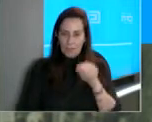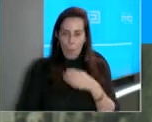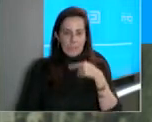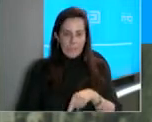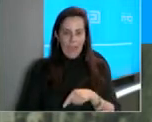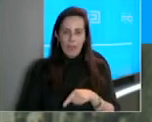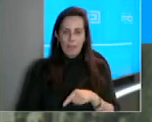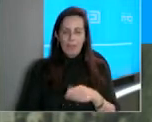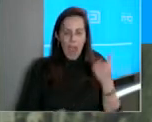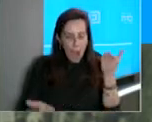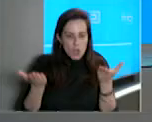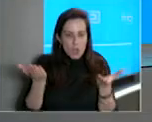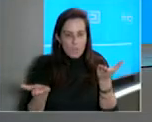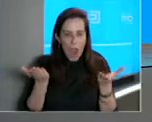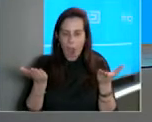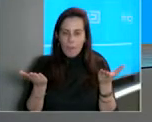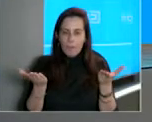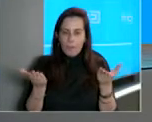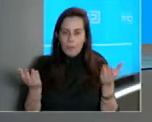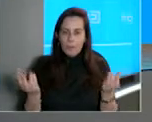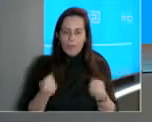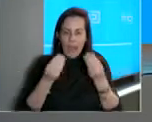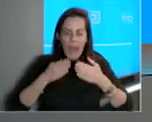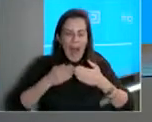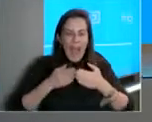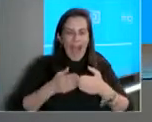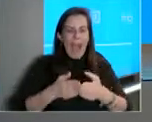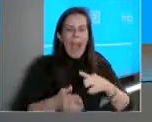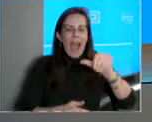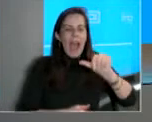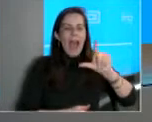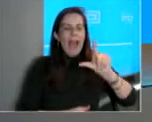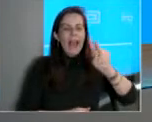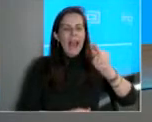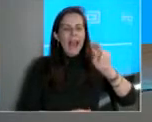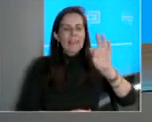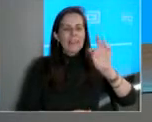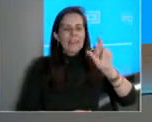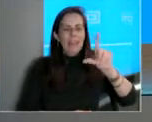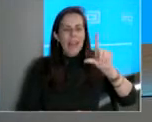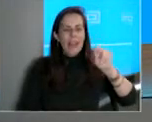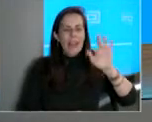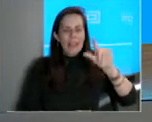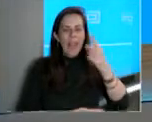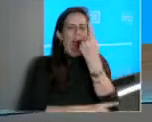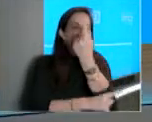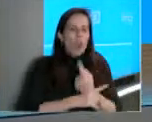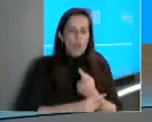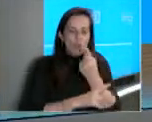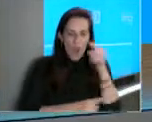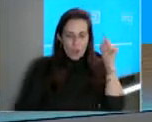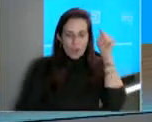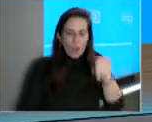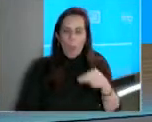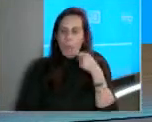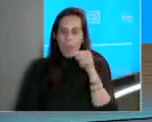אצלנו. כן. כלומר, השוואה של אירוע אלטלנה והפעולה, הירי של התותח הקדוש, כמו שבן גוריון כינה אותו, הוא